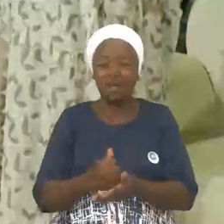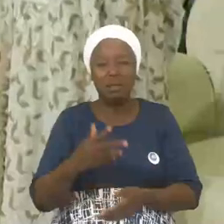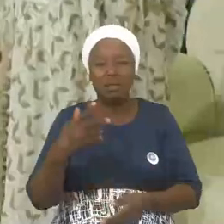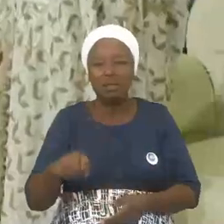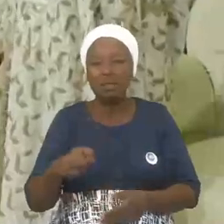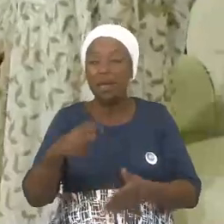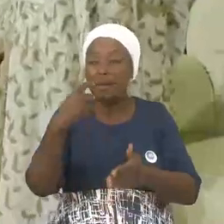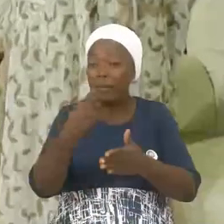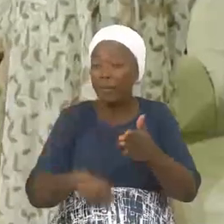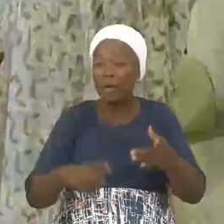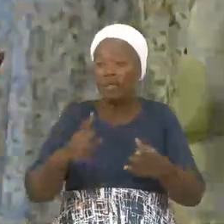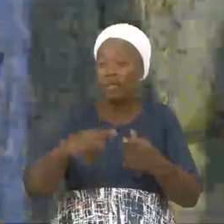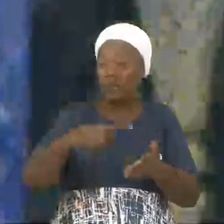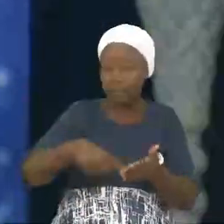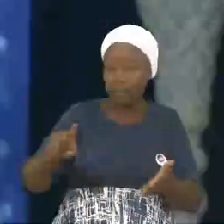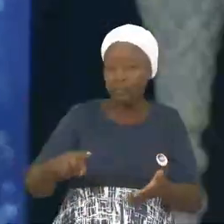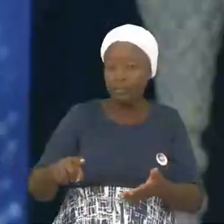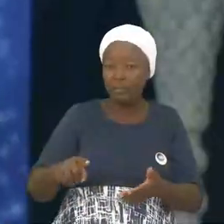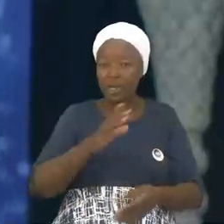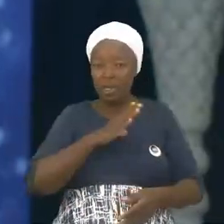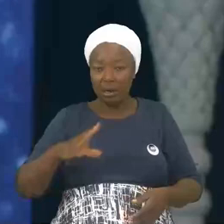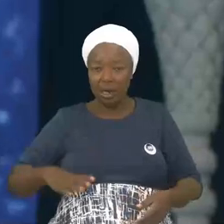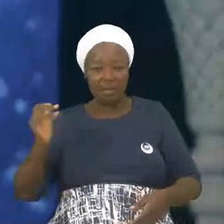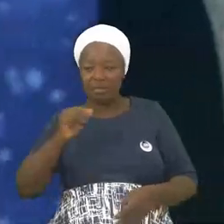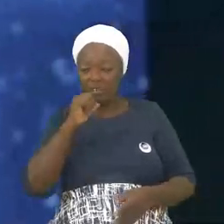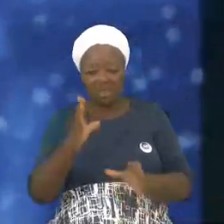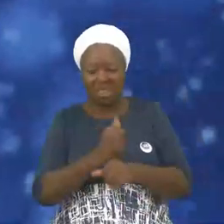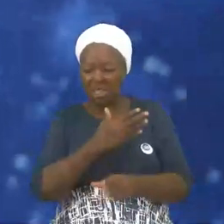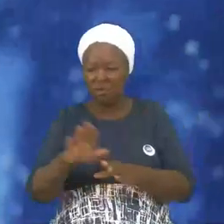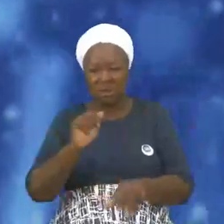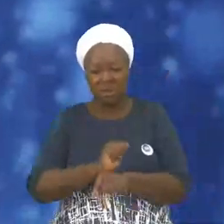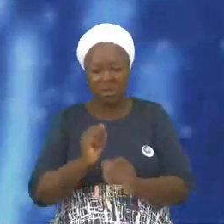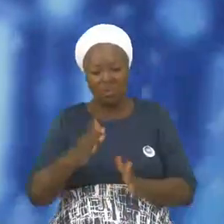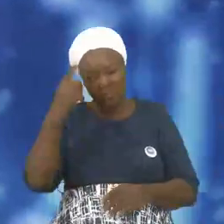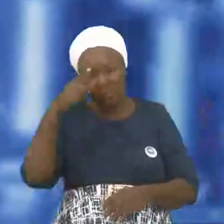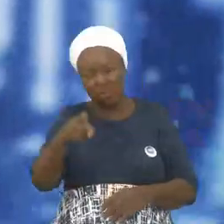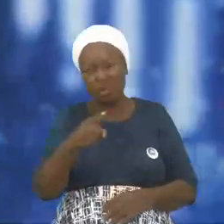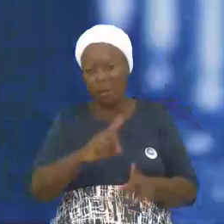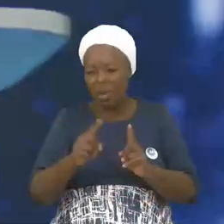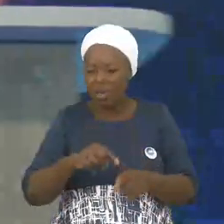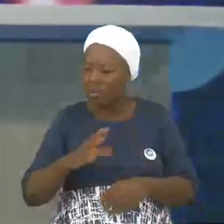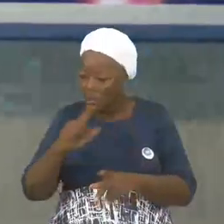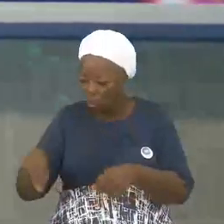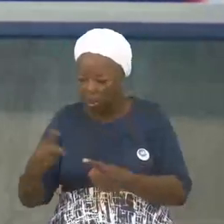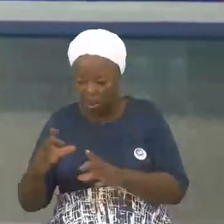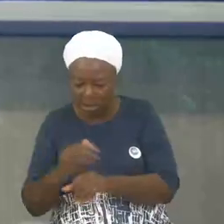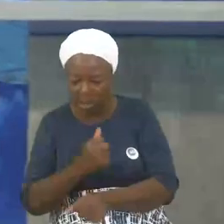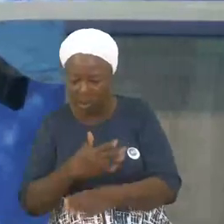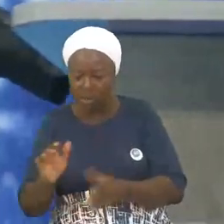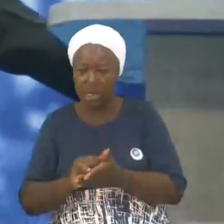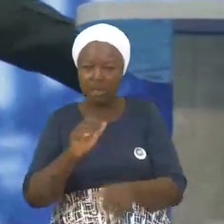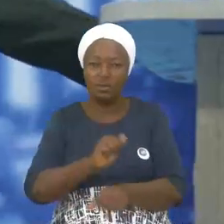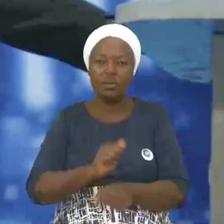crie Amen! Le prix à payer, Christ, ne va pas ôter la pierre pour